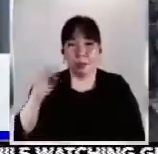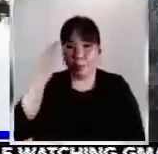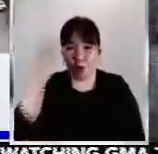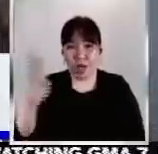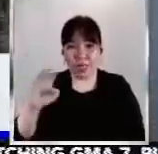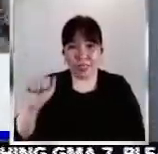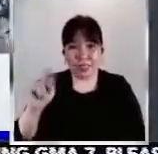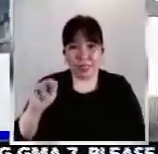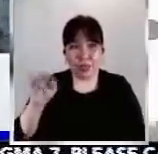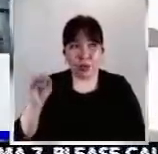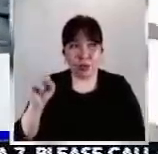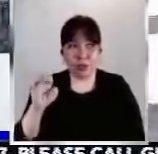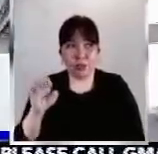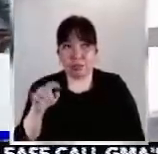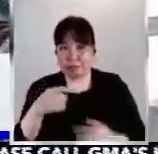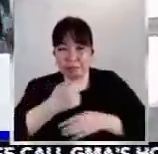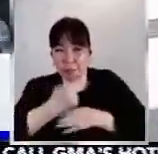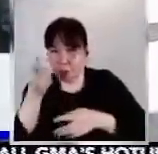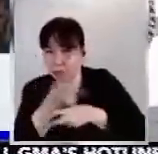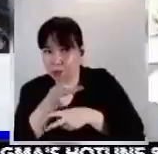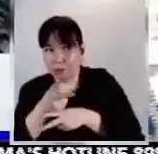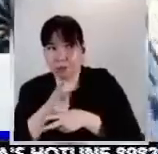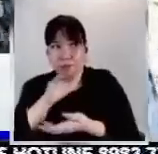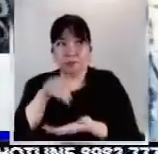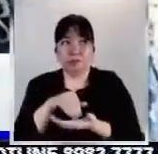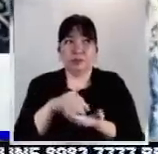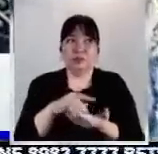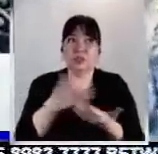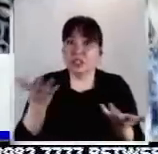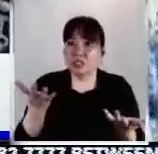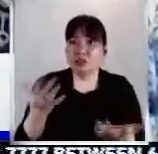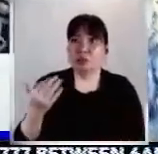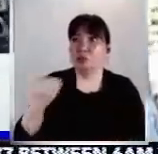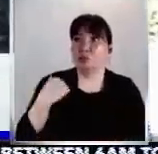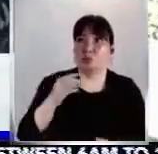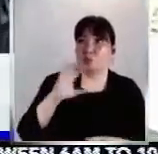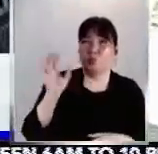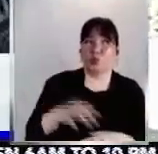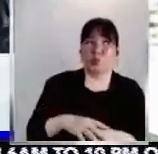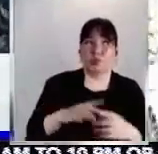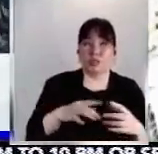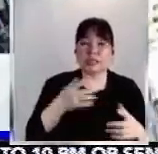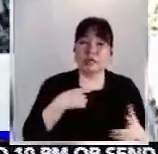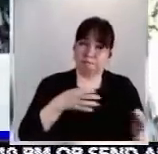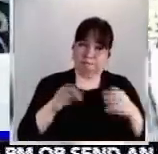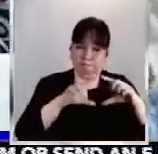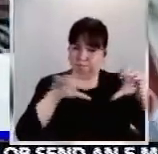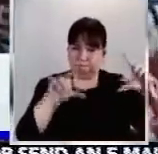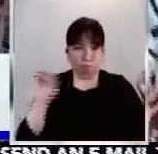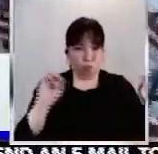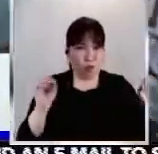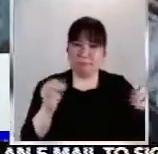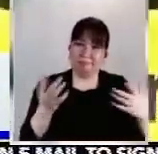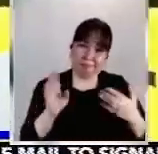sir? Hindi pa po nagpapavaccine eh. Kasi wala po kayong vaccination card. Balik na lang po kayo ha.